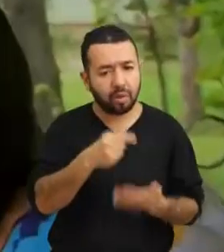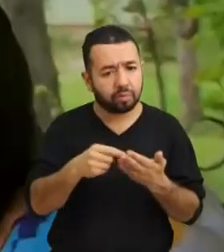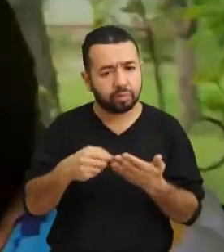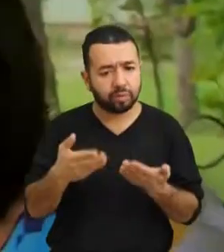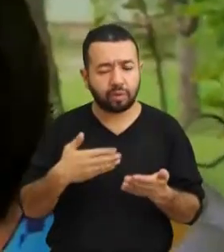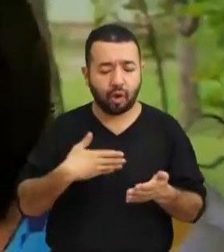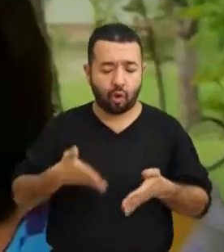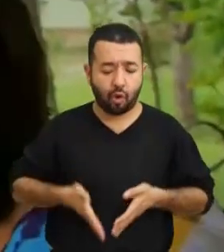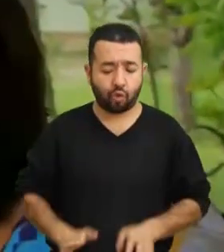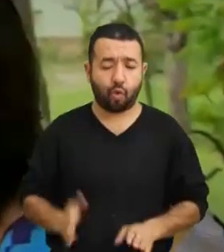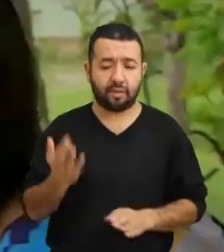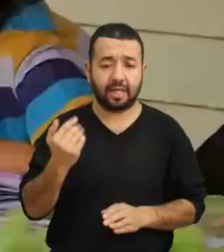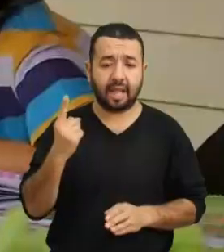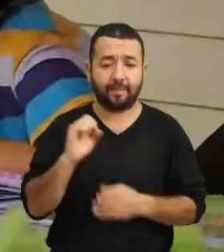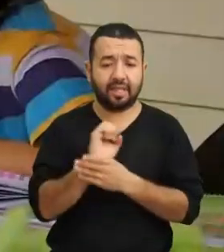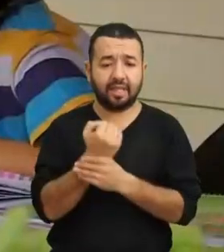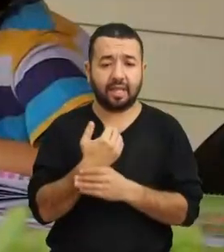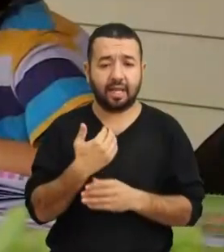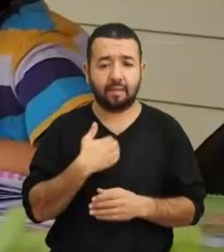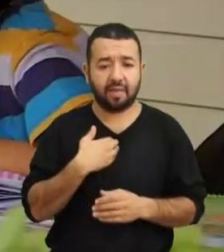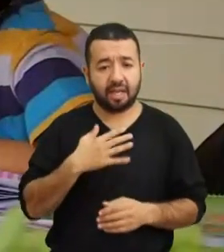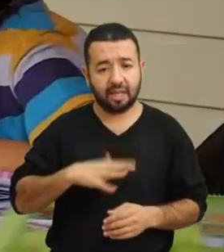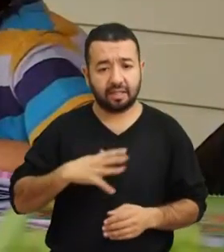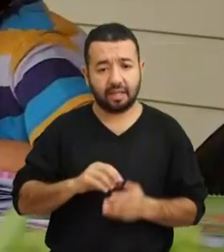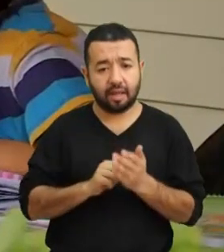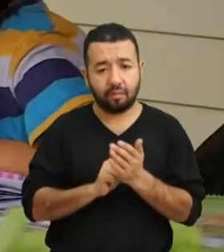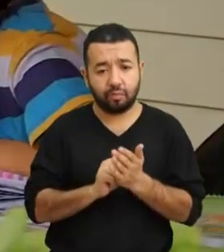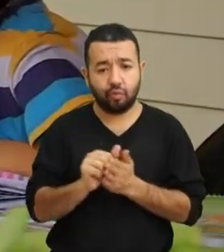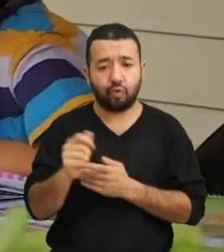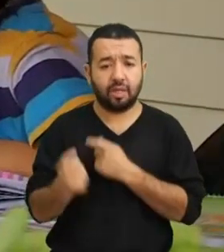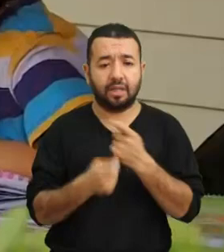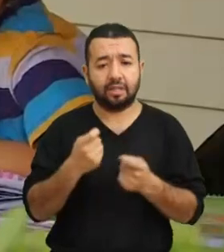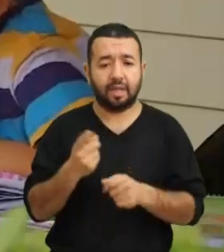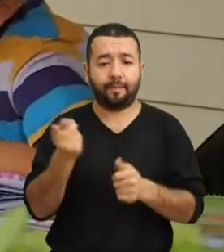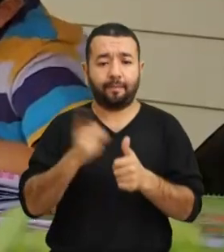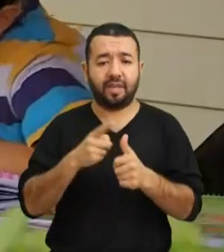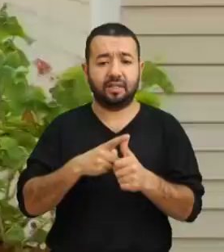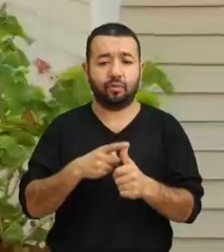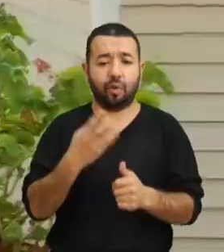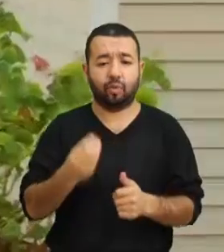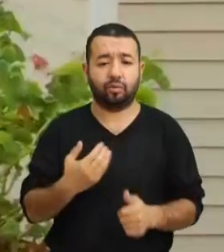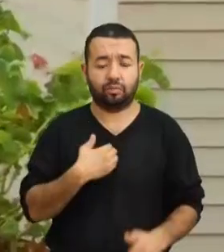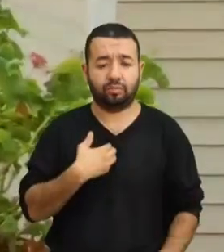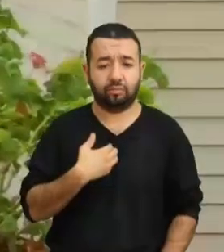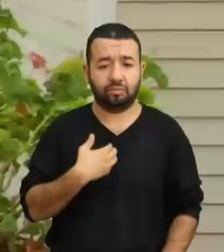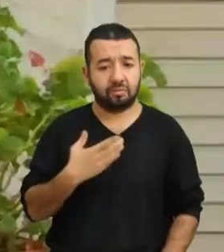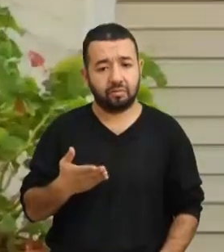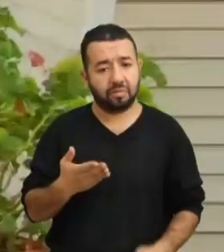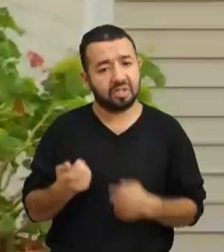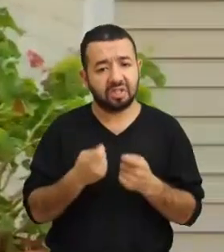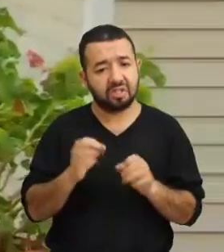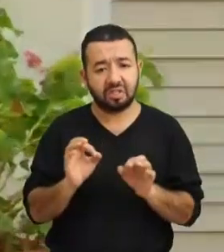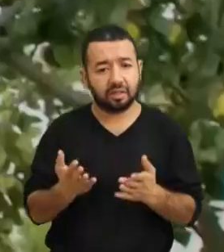bu doğuştan gelen bir yetenek. Ben istesem bütün işlerde bir numara olurum. Mesela ne gibi işlerde